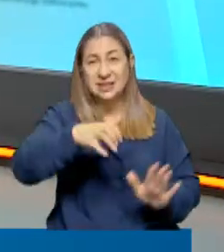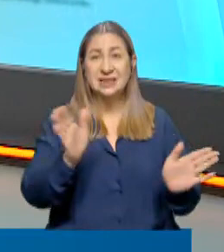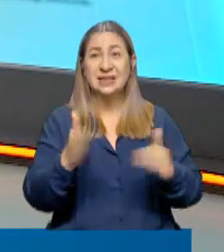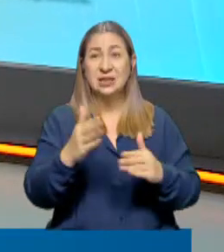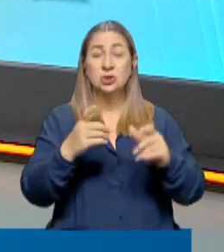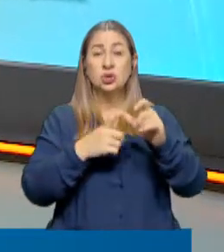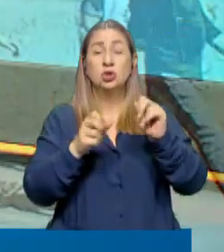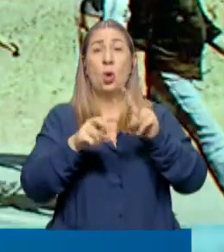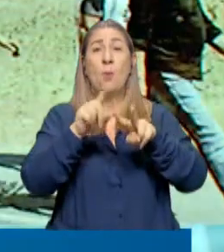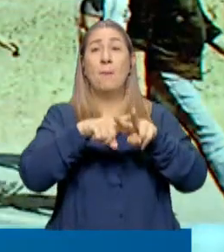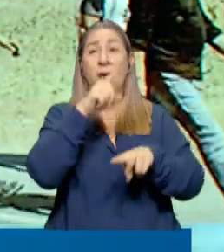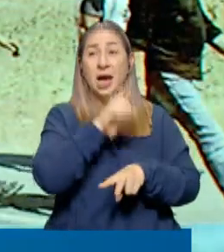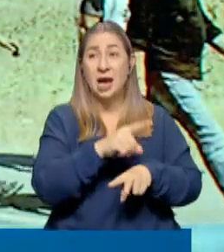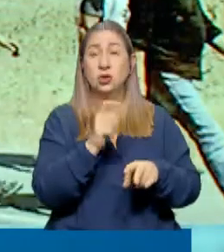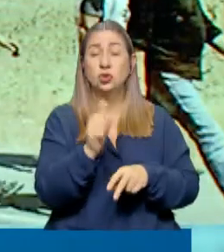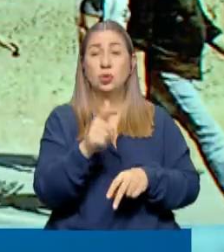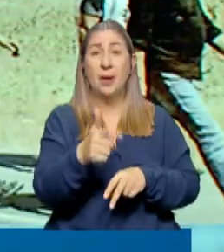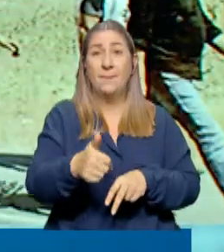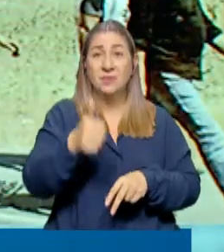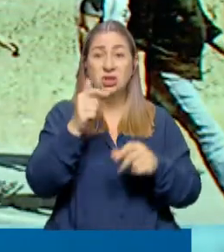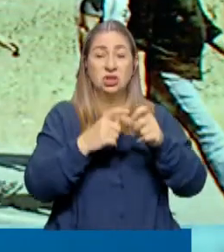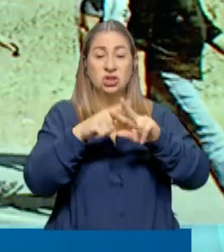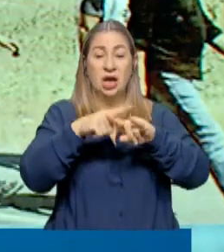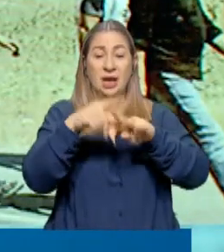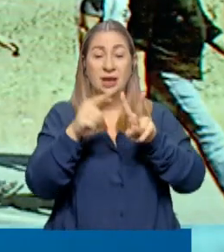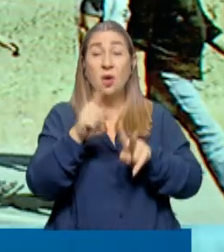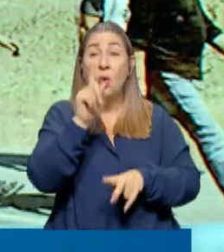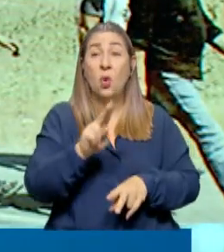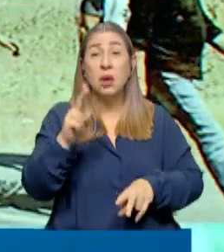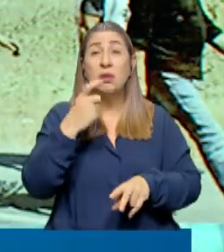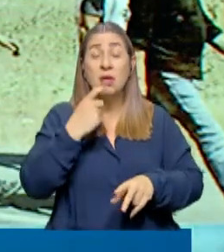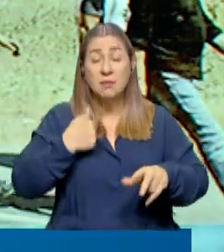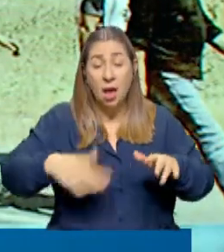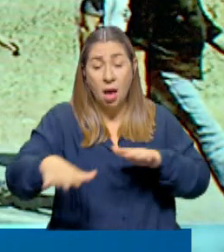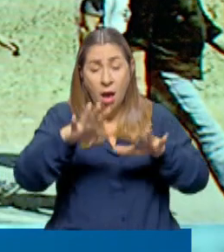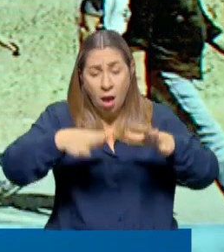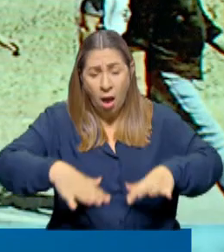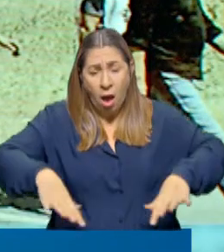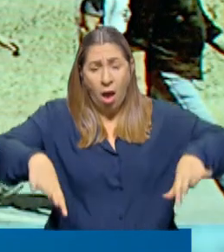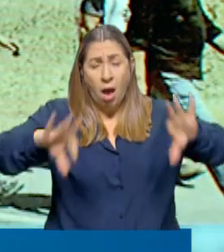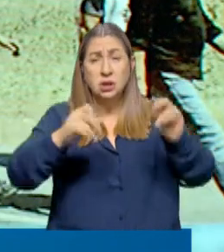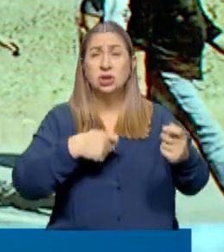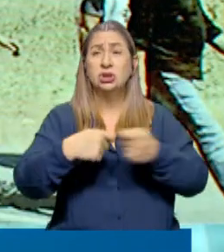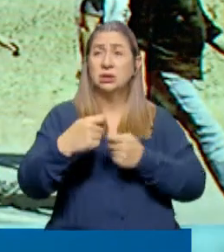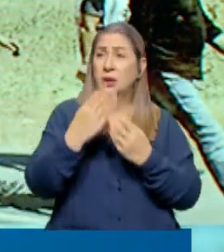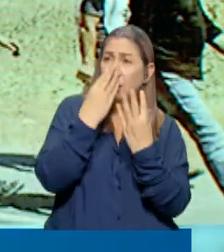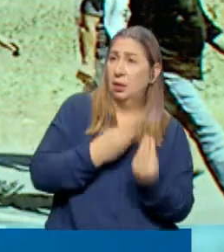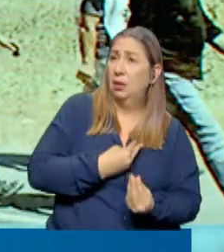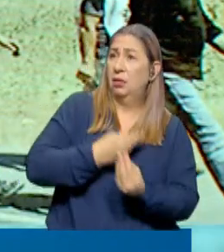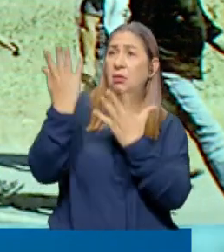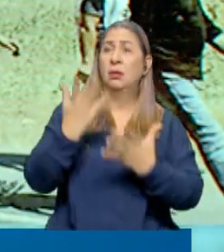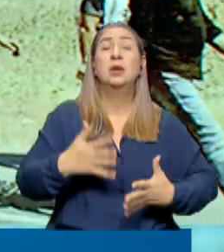Sendikası Soma Şube Başkanı Şahin, 17 yıl altyapısını yaptık. Şirketlere peşkeş